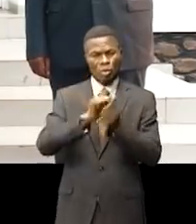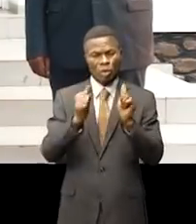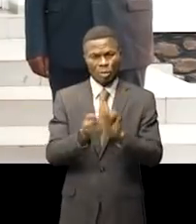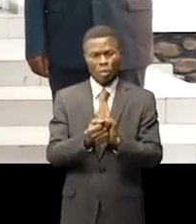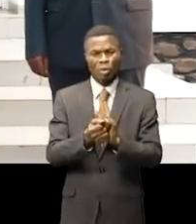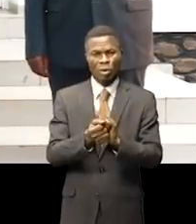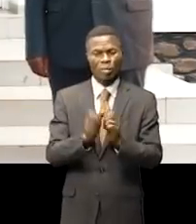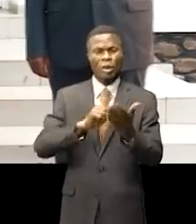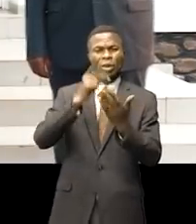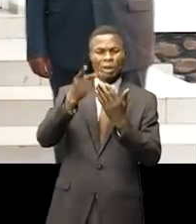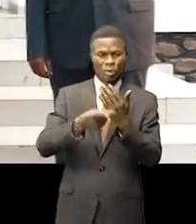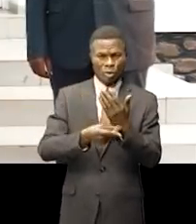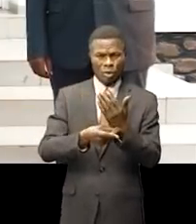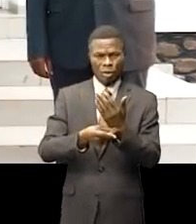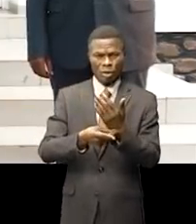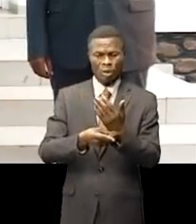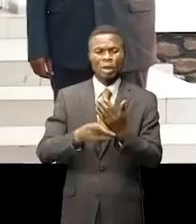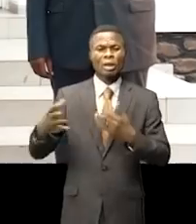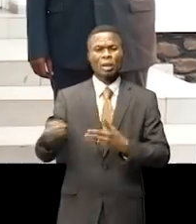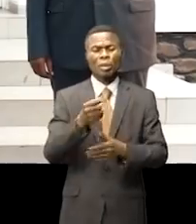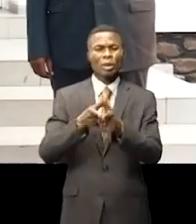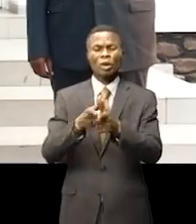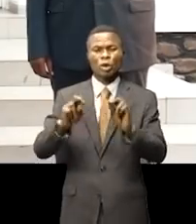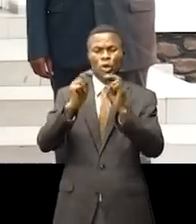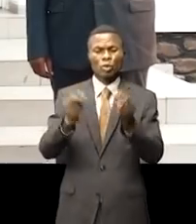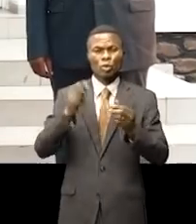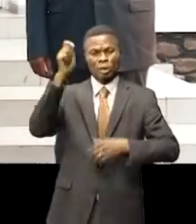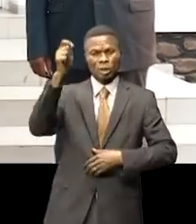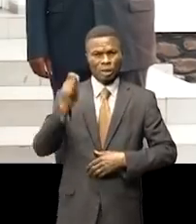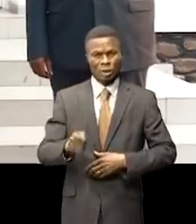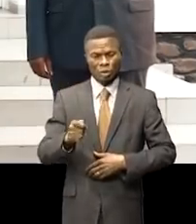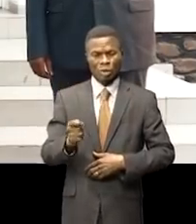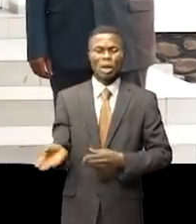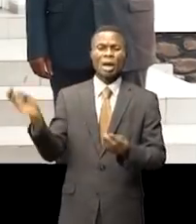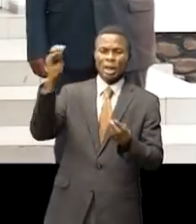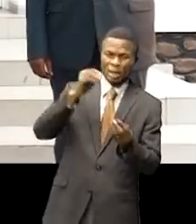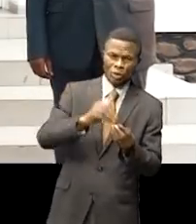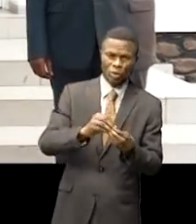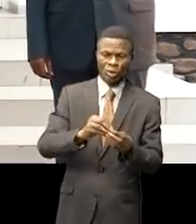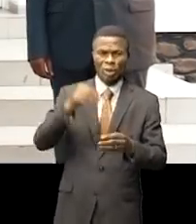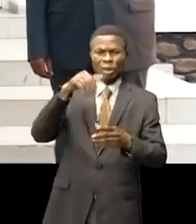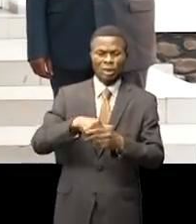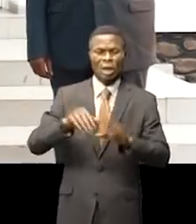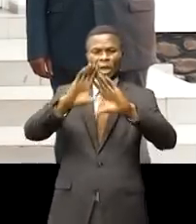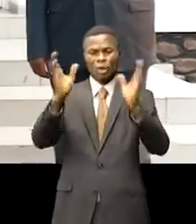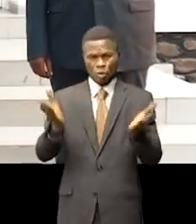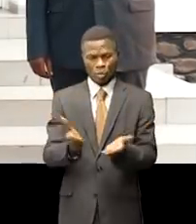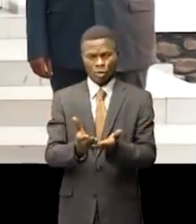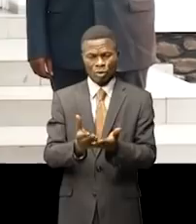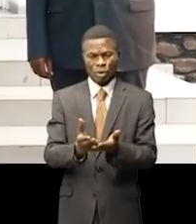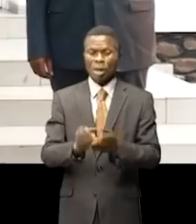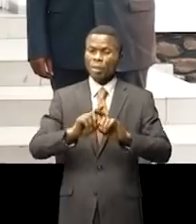du programme de désarmement des groupes armés la récession au niveau des communautés et